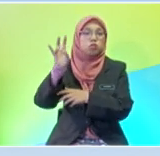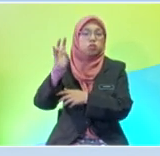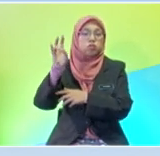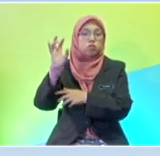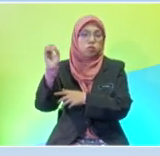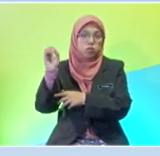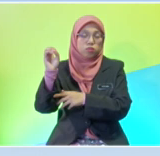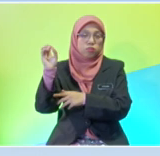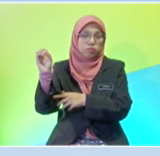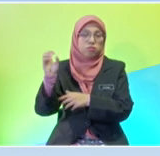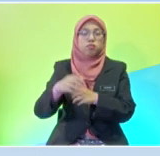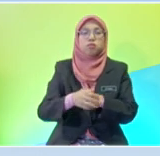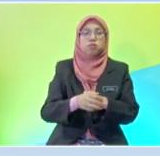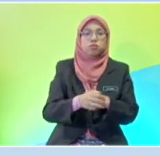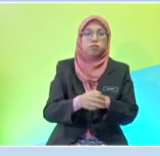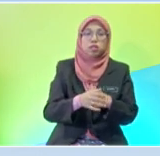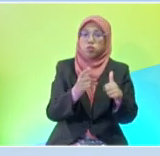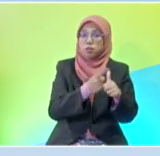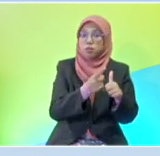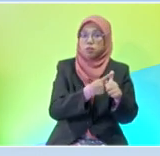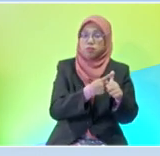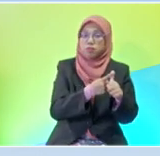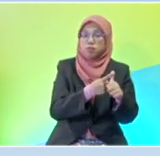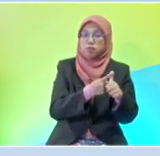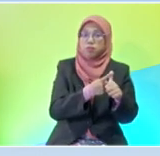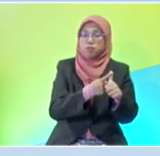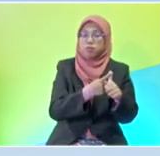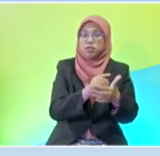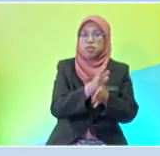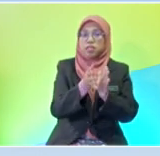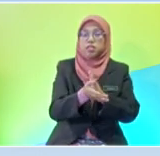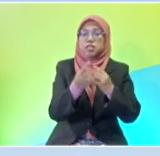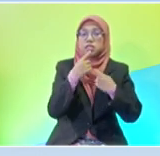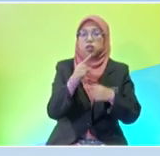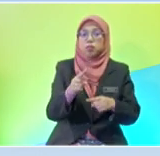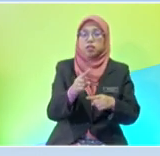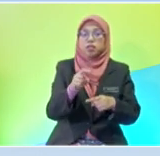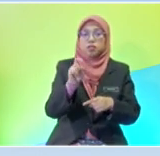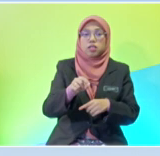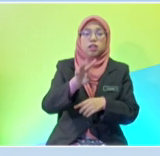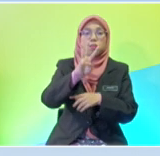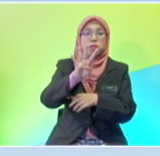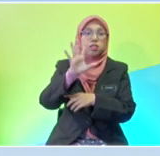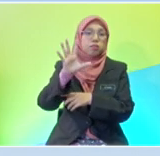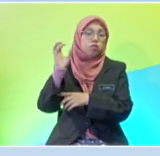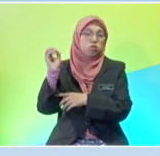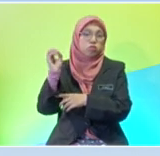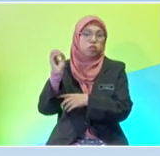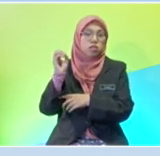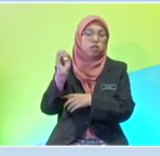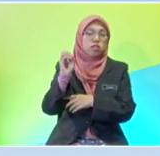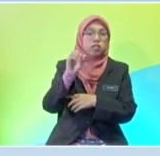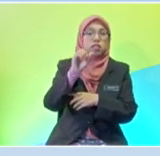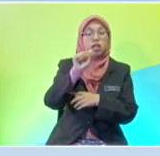nilainya 450 itu yang pertama jadi jawaban 450 antara e dengan b c dengan